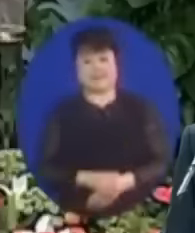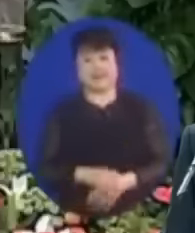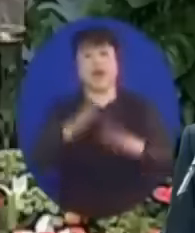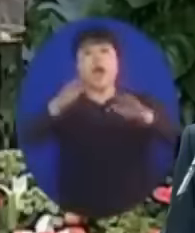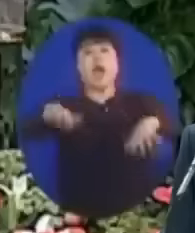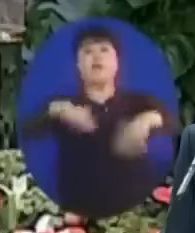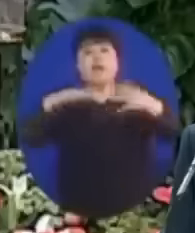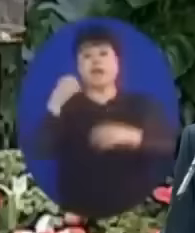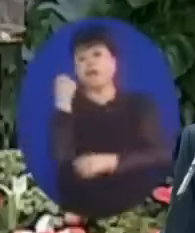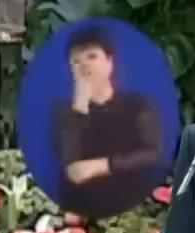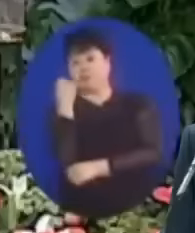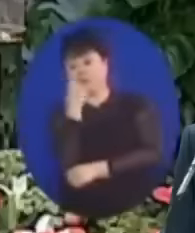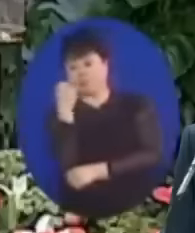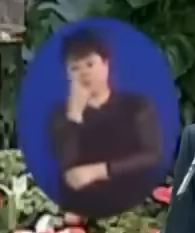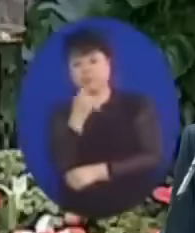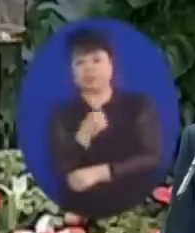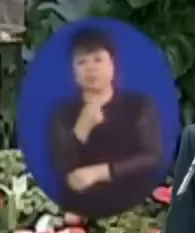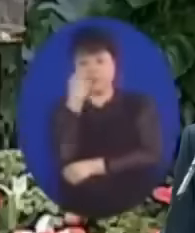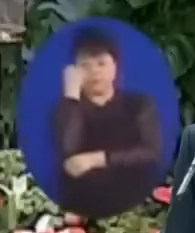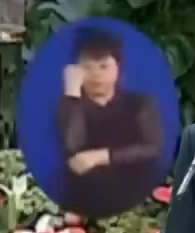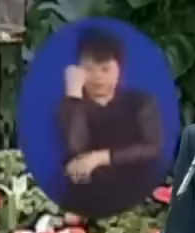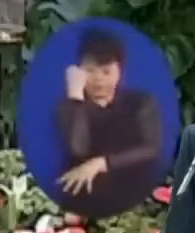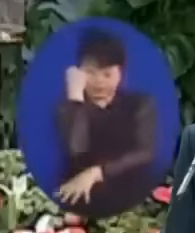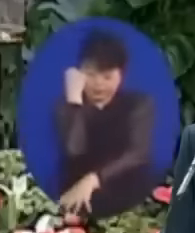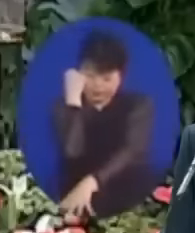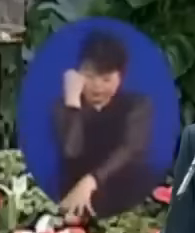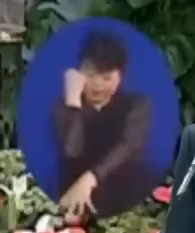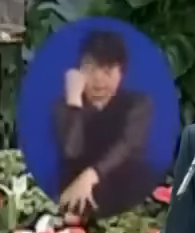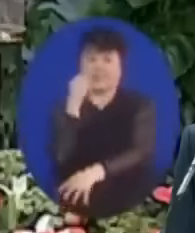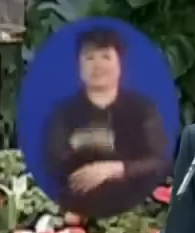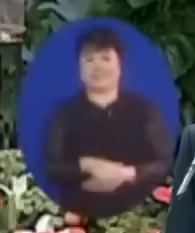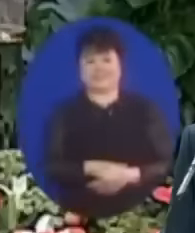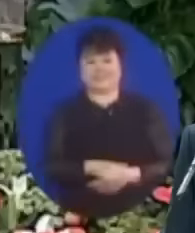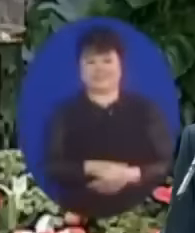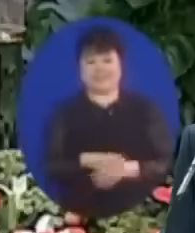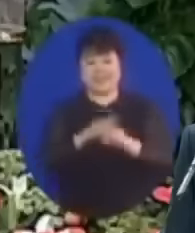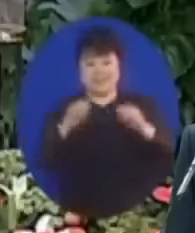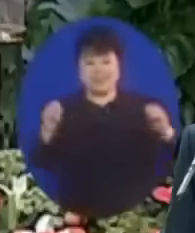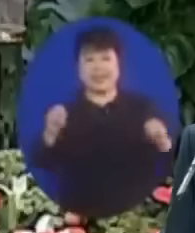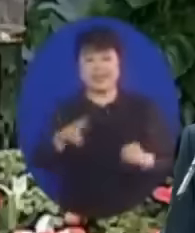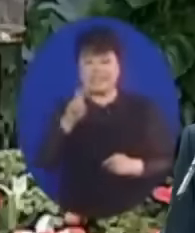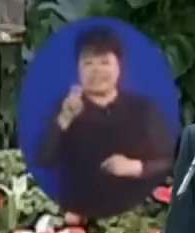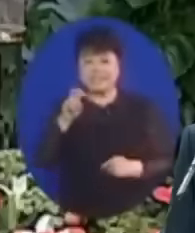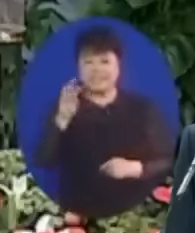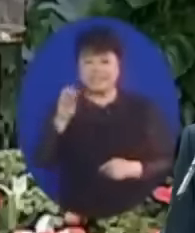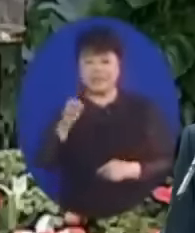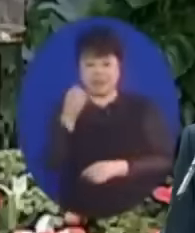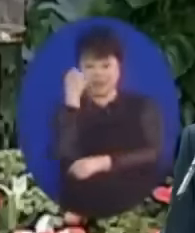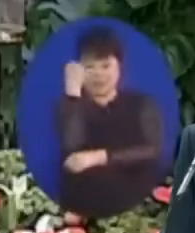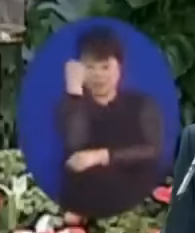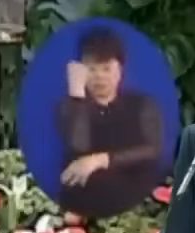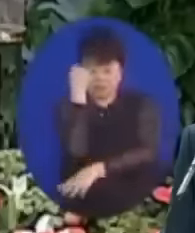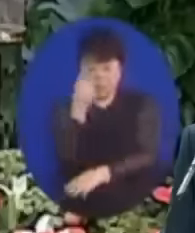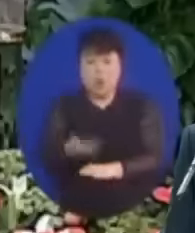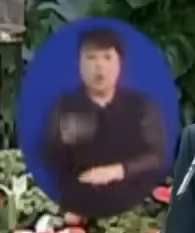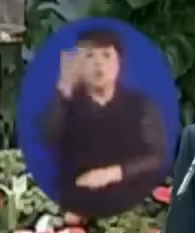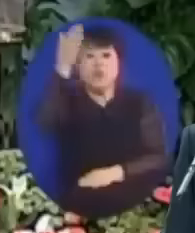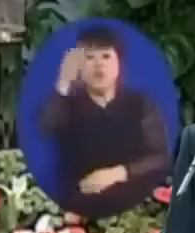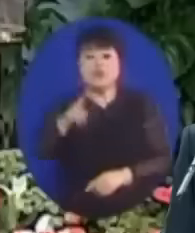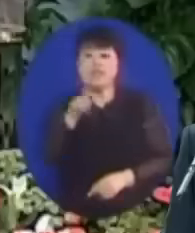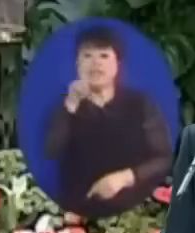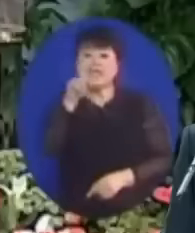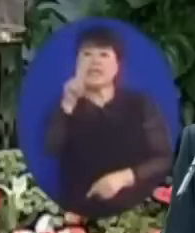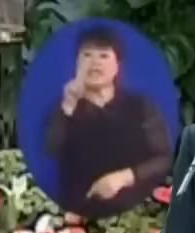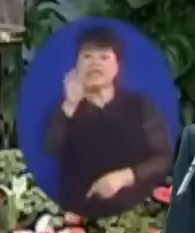바람이 흔들리기 때문에 뿌리를 땅속 깊이 내리다가 땅속에 뿌리는 20m나 깊어지고 위에로는